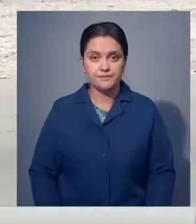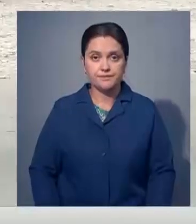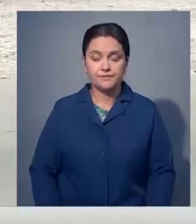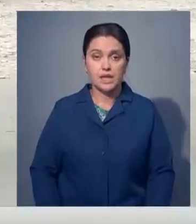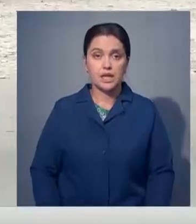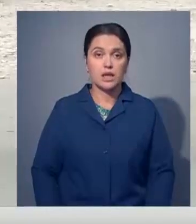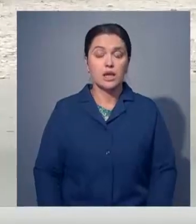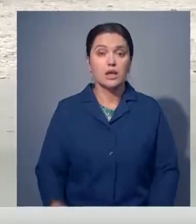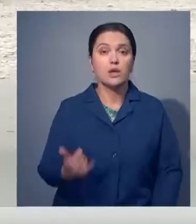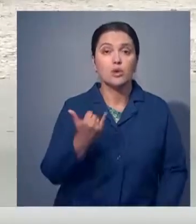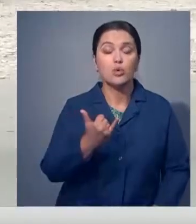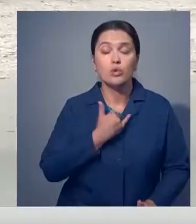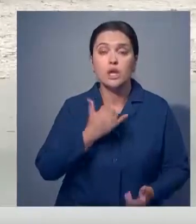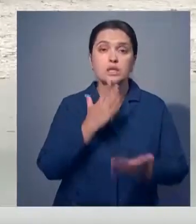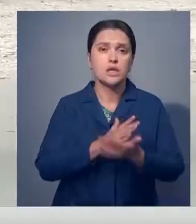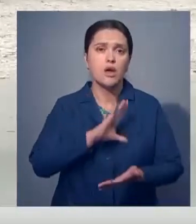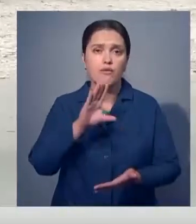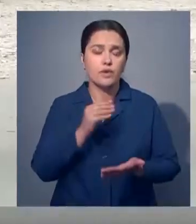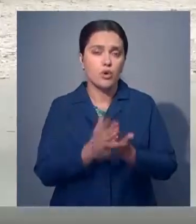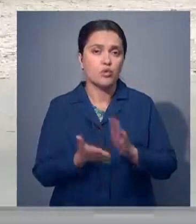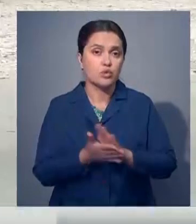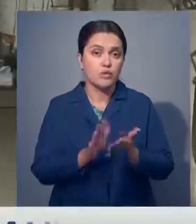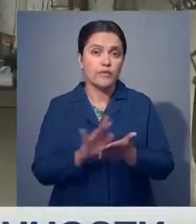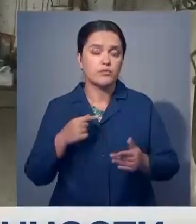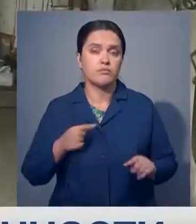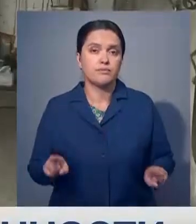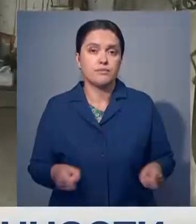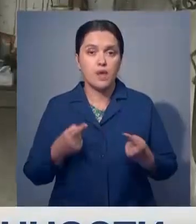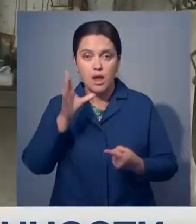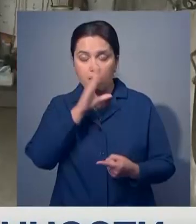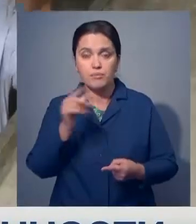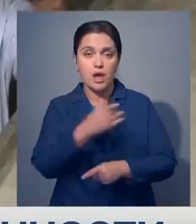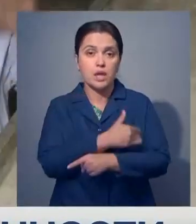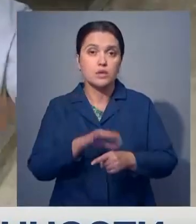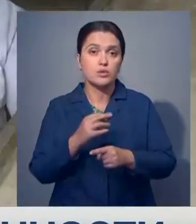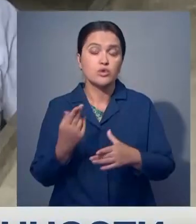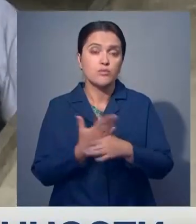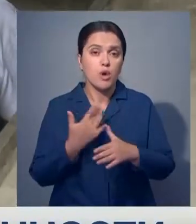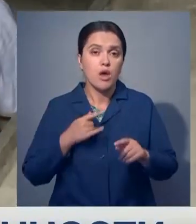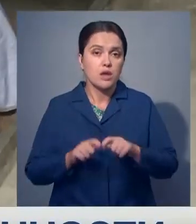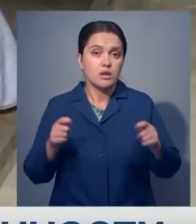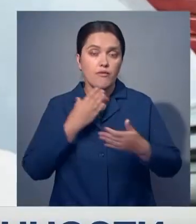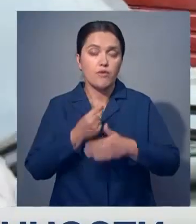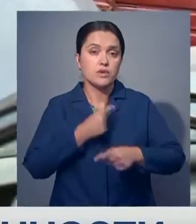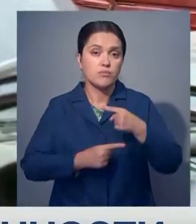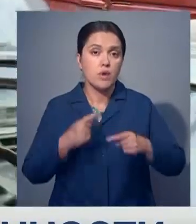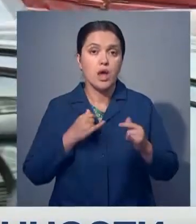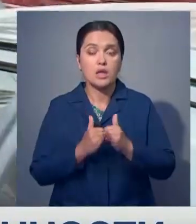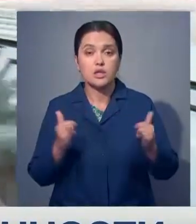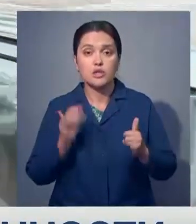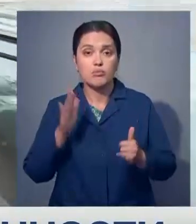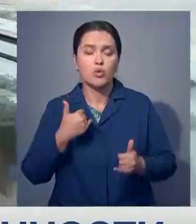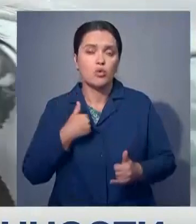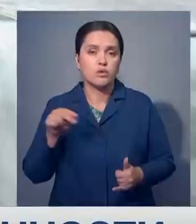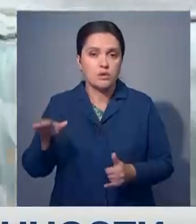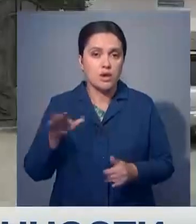Сейчас у нас есть все условия для того, чтобы встать на ноги. Благодаря адресной социальной помощи открыли свое дело. Теперь хотим расширяться. Мы планируем взять